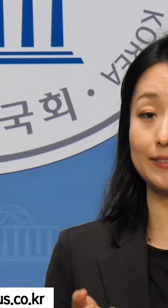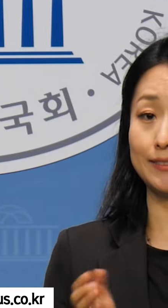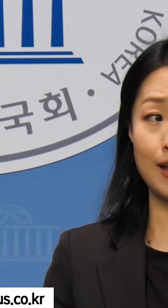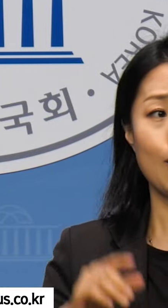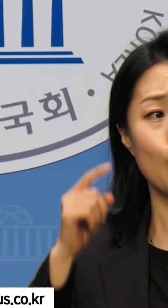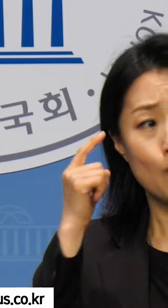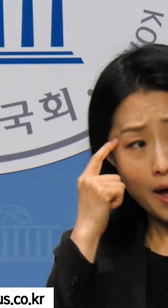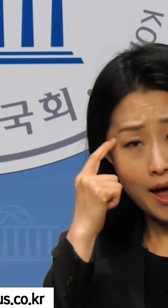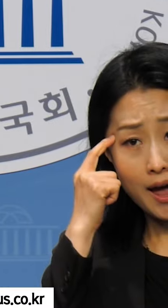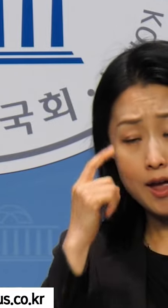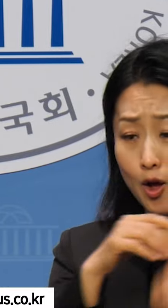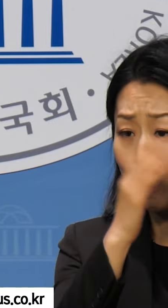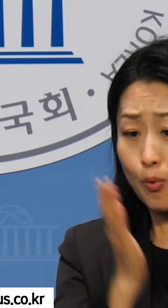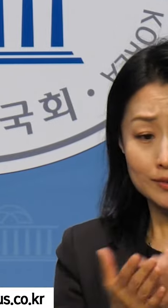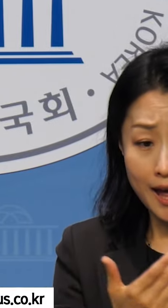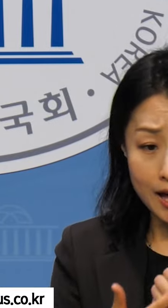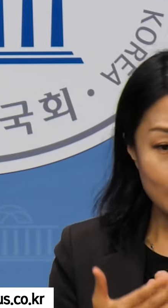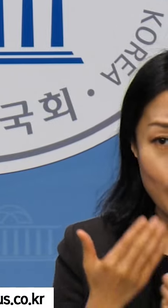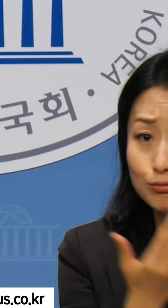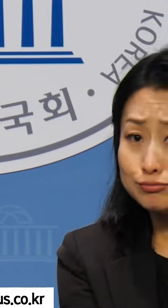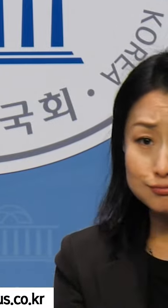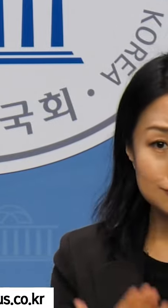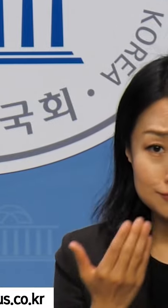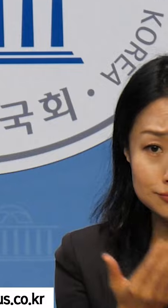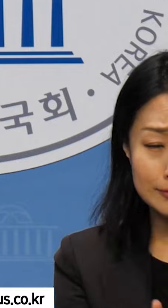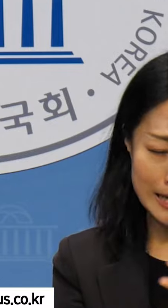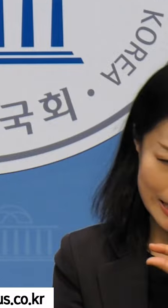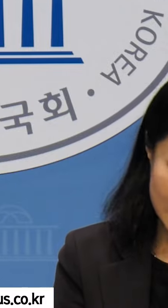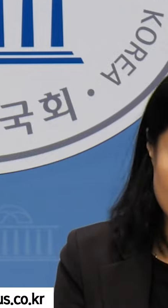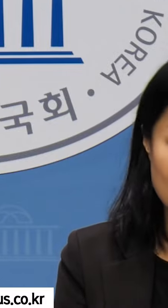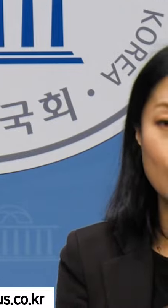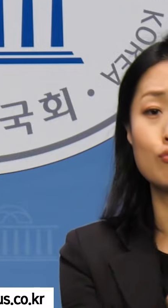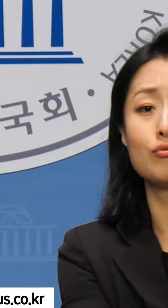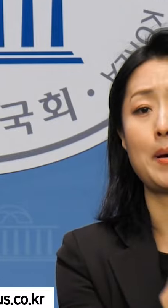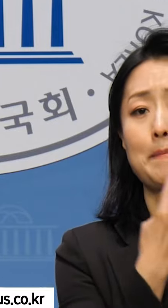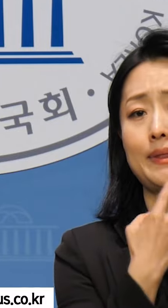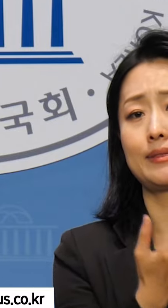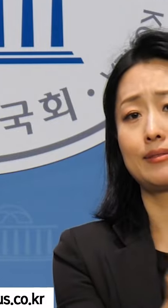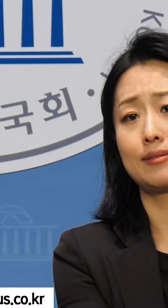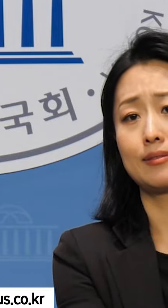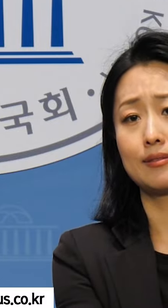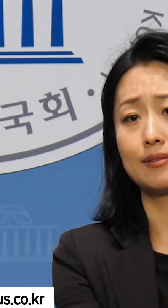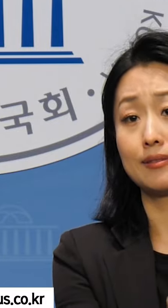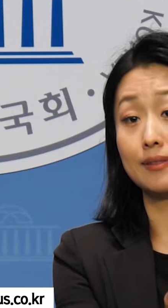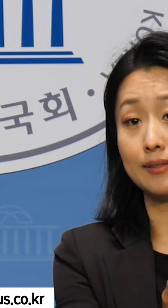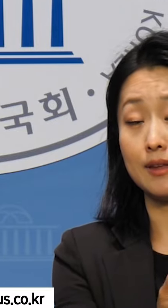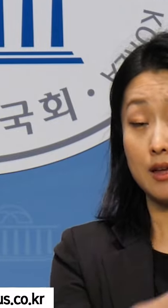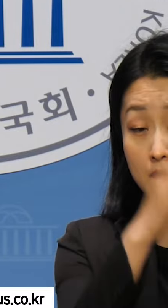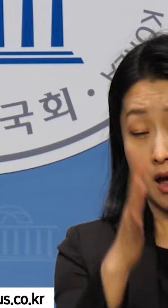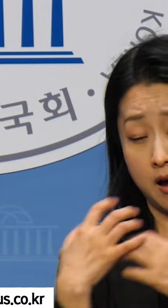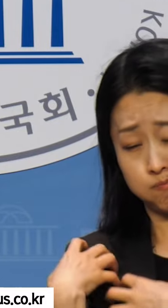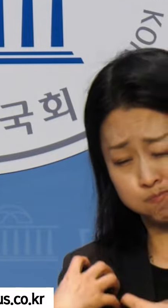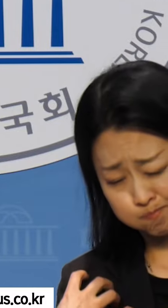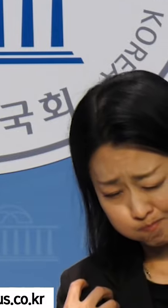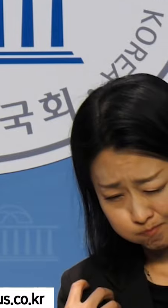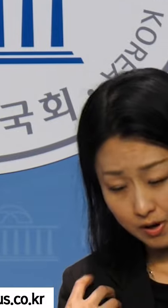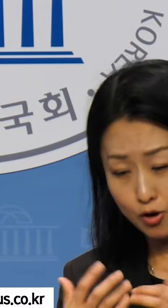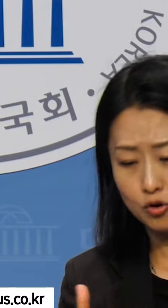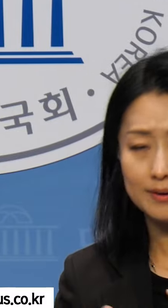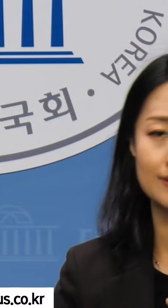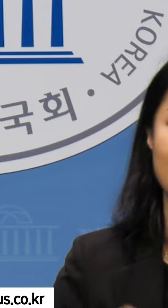왜 모든 특혜와 이익은 극소수에게 집중이 될까요? 왜 모든 부담과 고통은 대다수의